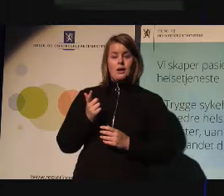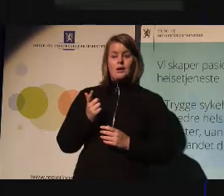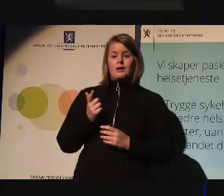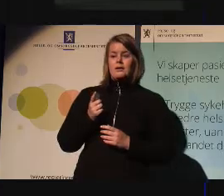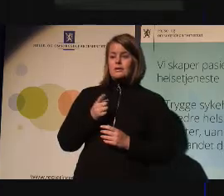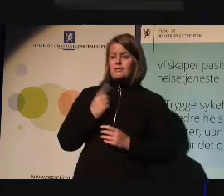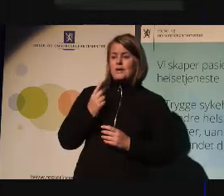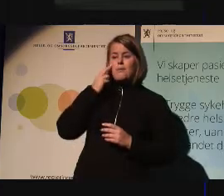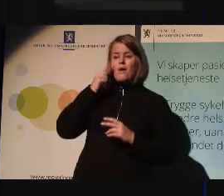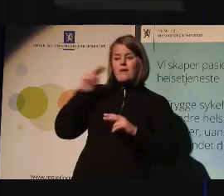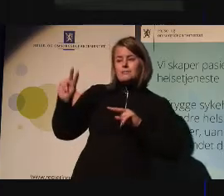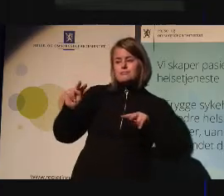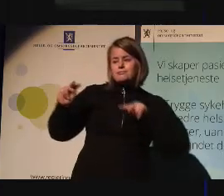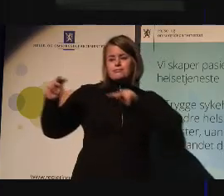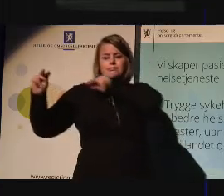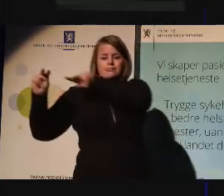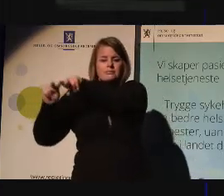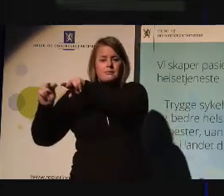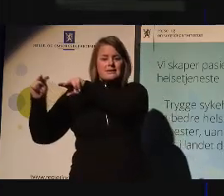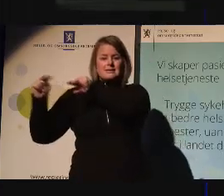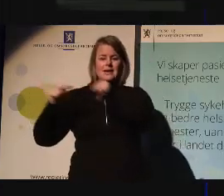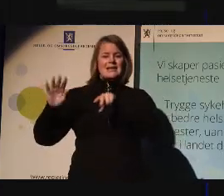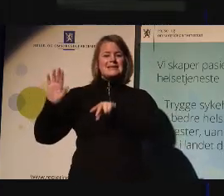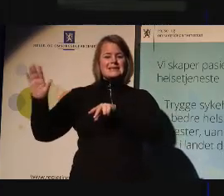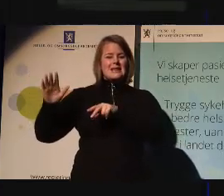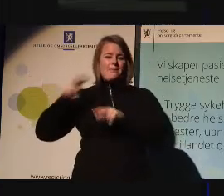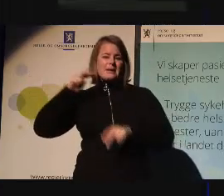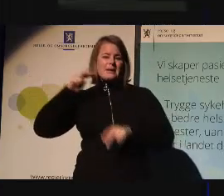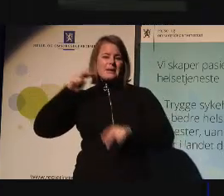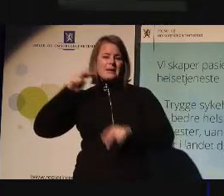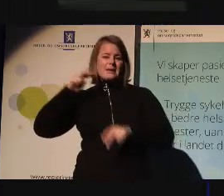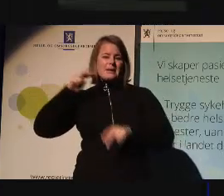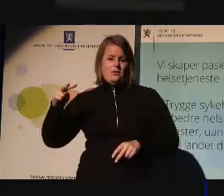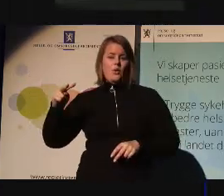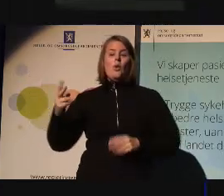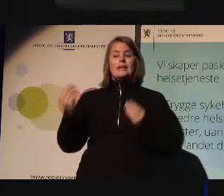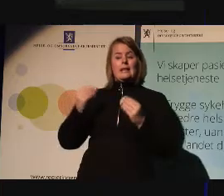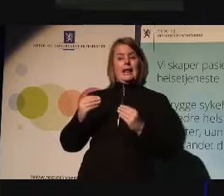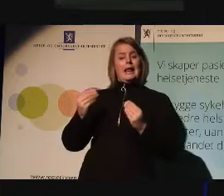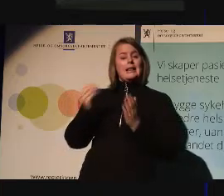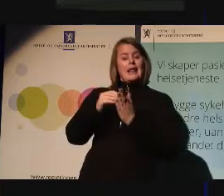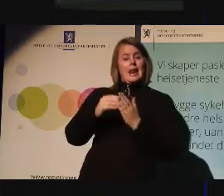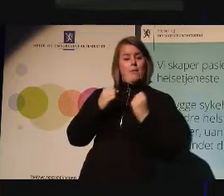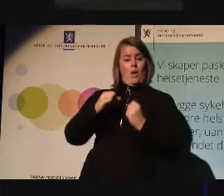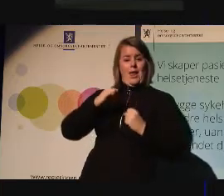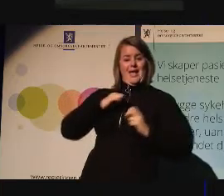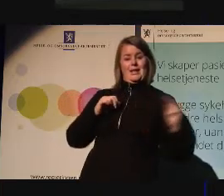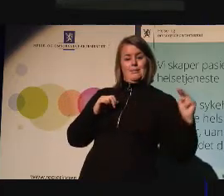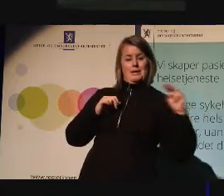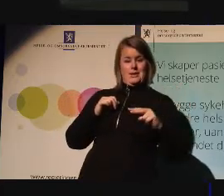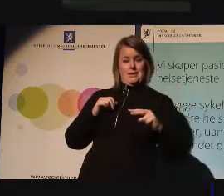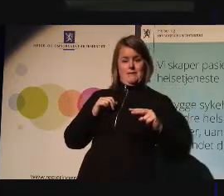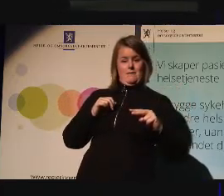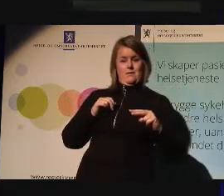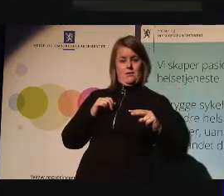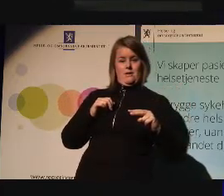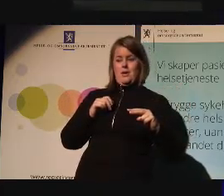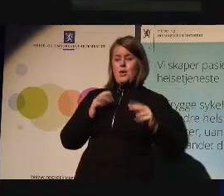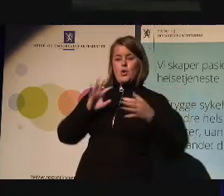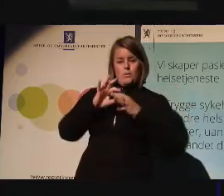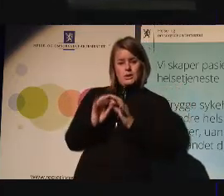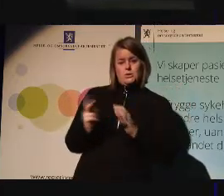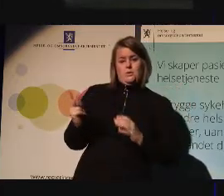å ta hennes perspektiv. I tillegg til vårt eget. Det er ikke i stedet for, men i